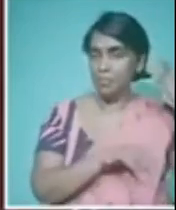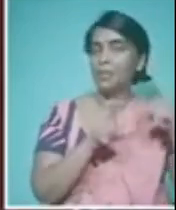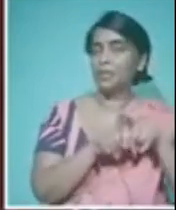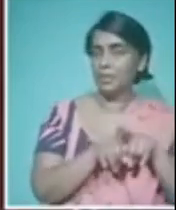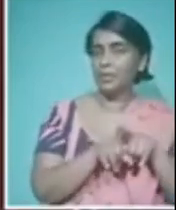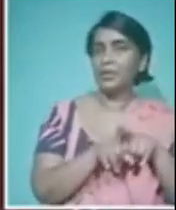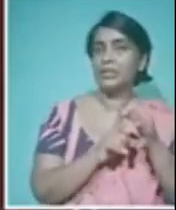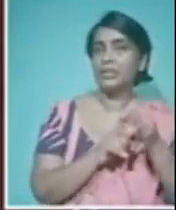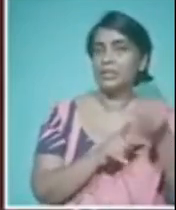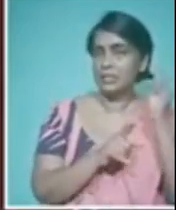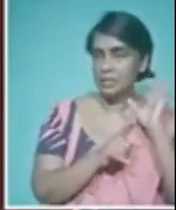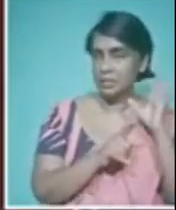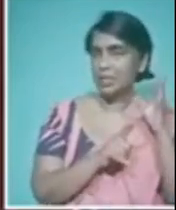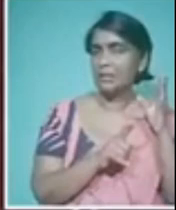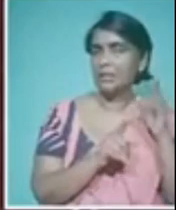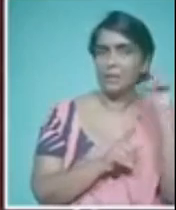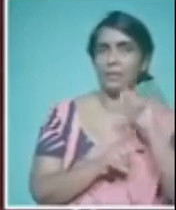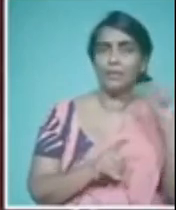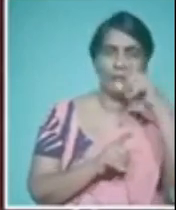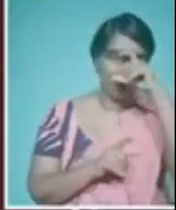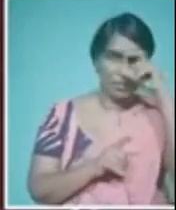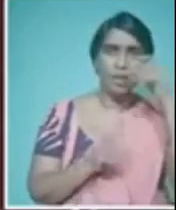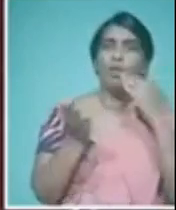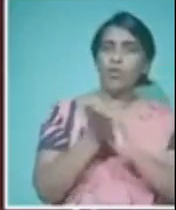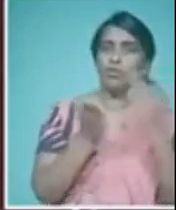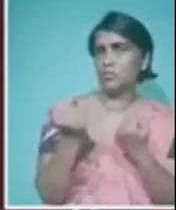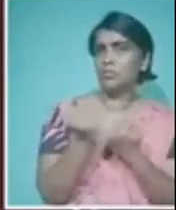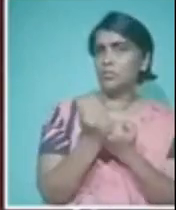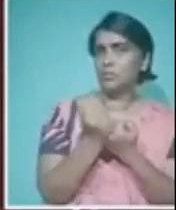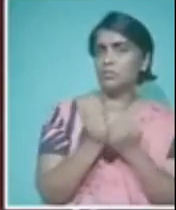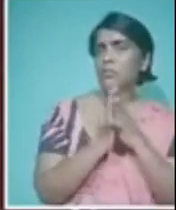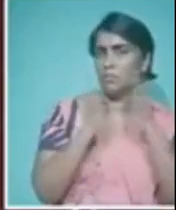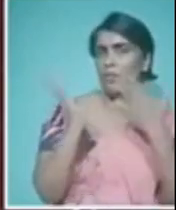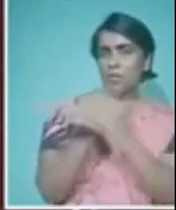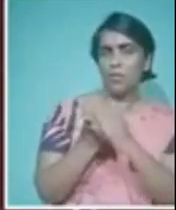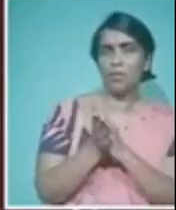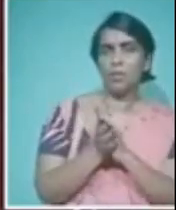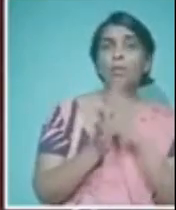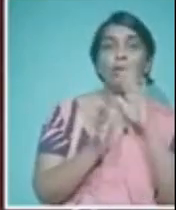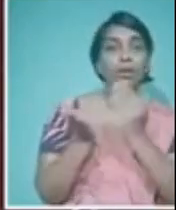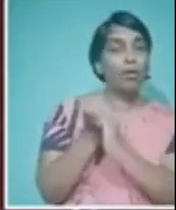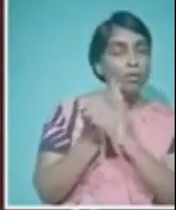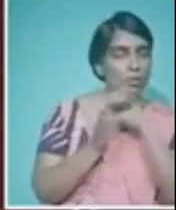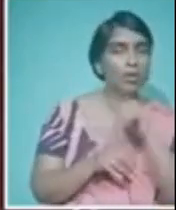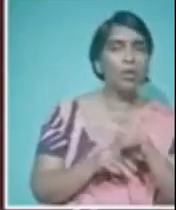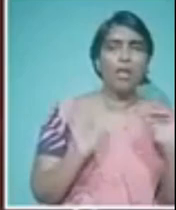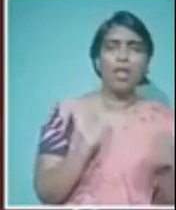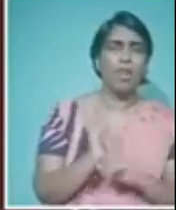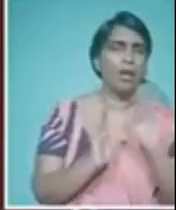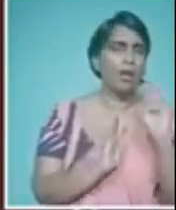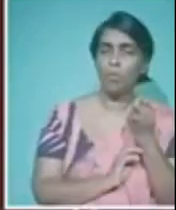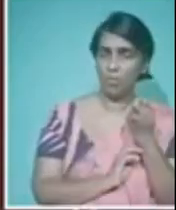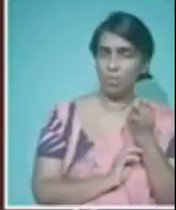හිටපු ජනාධිපතිතුමා මෛත්‍රීපාල සිරිසේන මැතිතුමා උදව් කරලා තියෙනවා. චිත්‍රපටියට බොහොමයක් උදව් කරලා තියෙනවා. ඒ උදව් කිරීම හරහා